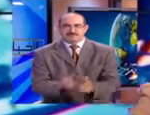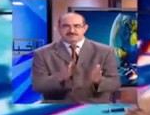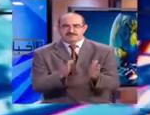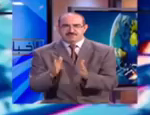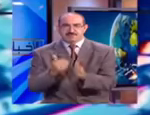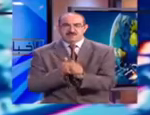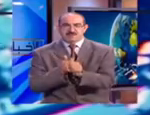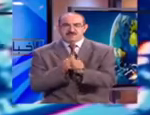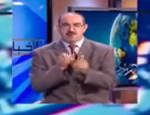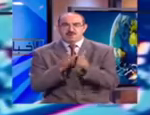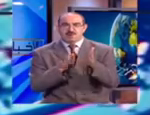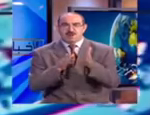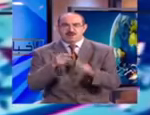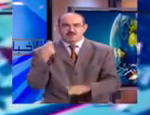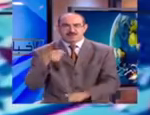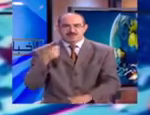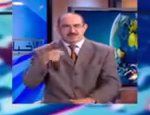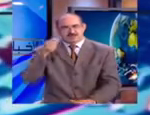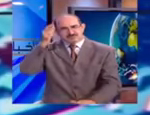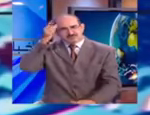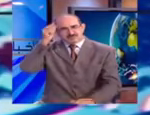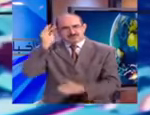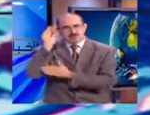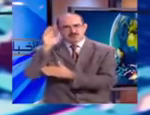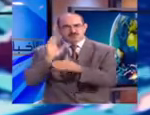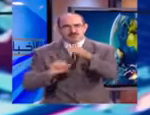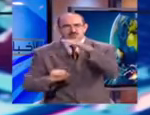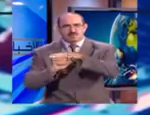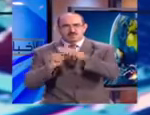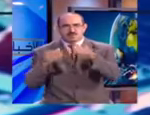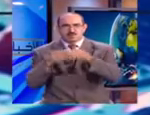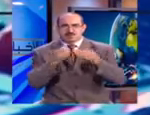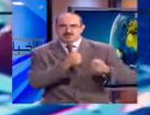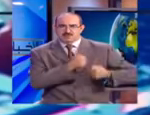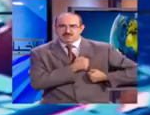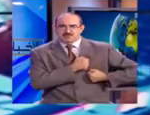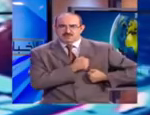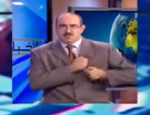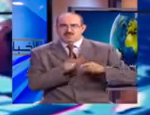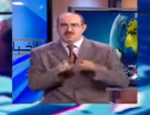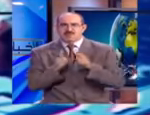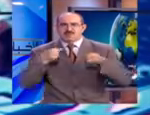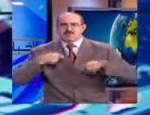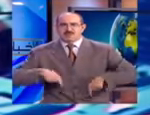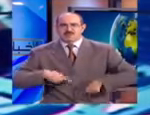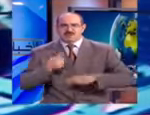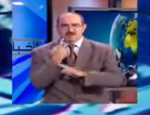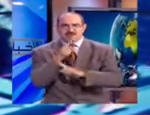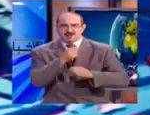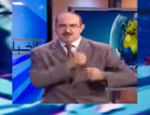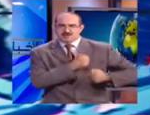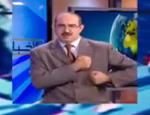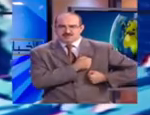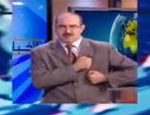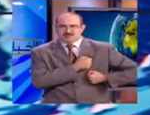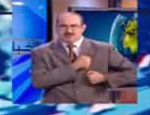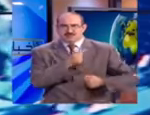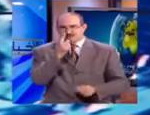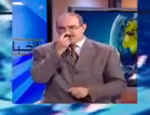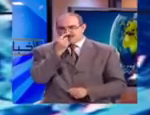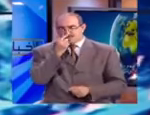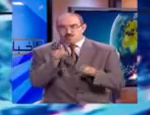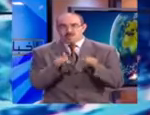تطبيقا لتعليمات رئيس الجمهورية القائد الأعلى للقوات المسلحة وزير الدفاع الوطني السيد عبد المجيد